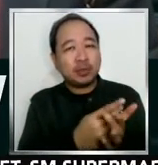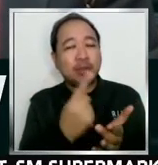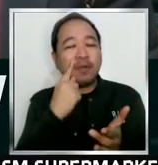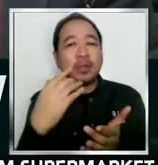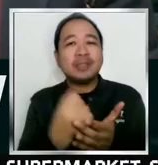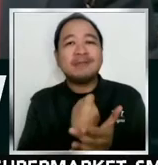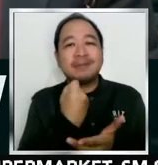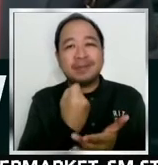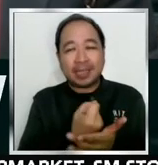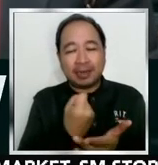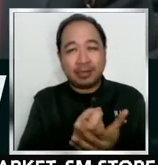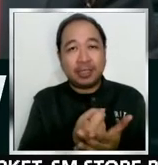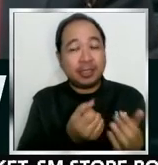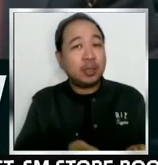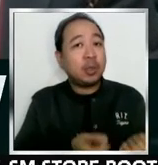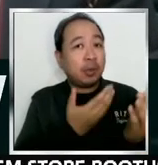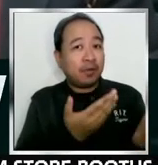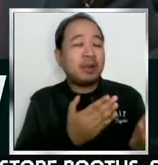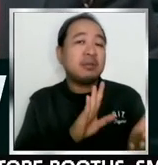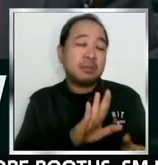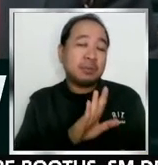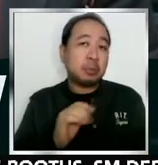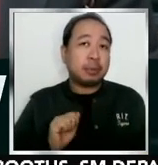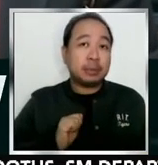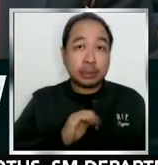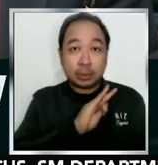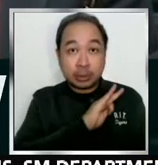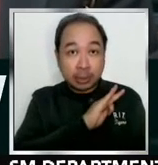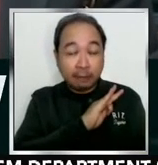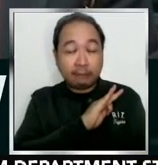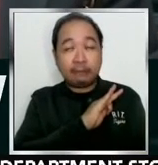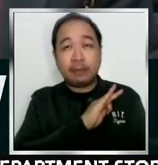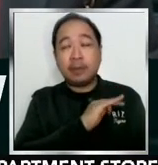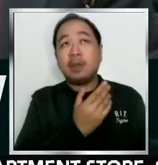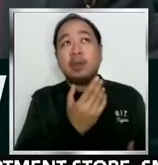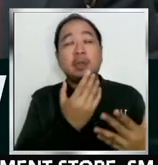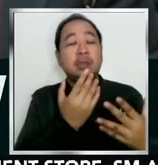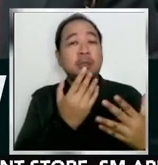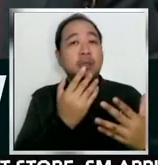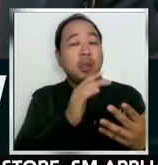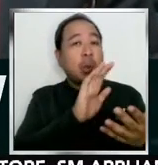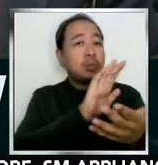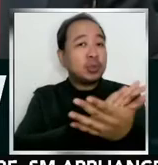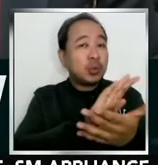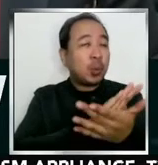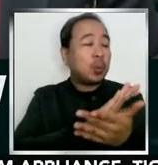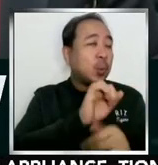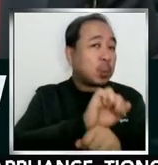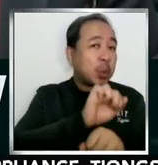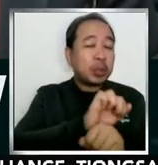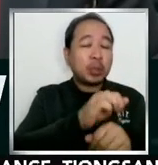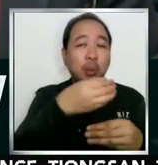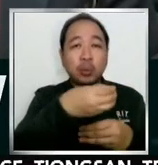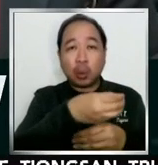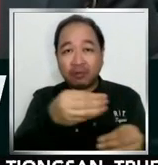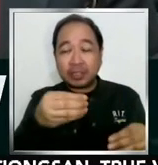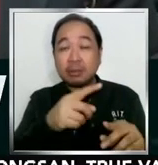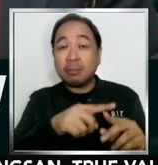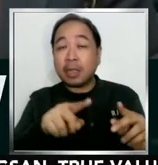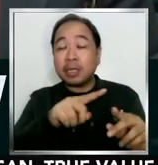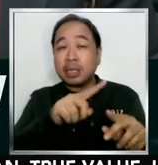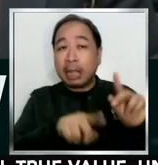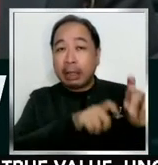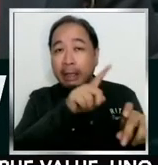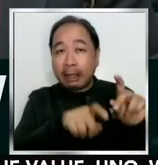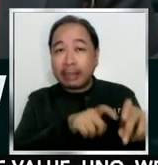sa kanila po ay mga staff, mga school worker, office worker. Pero when we inquired kung meron po